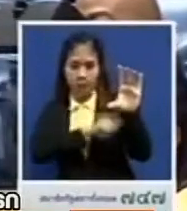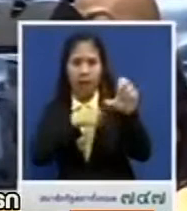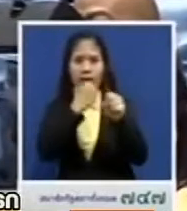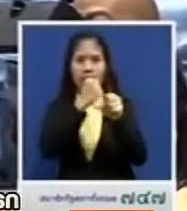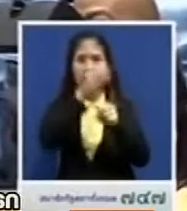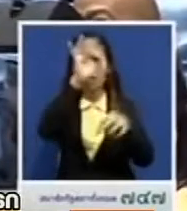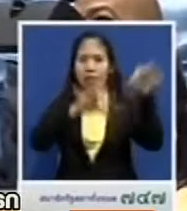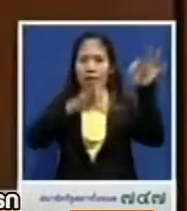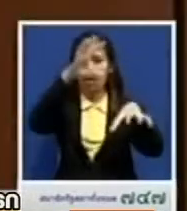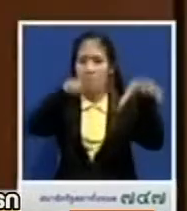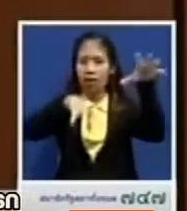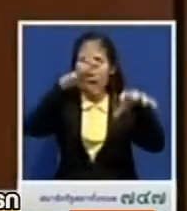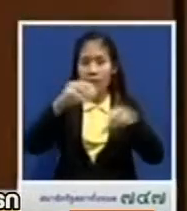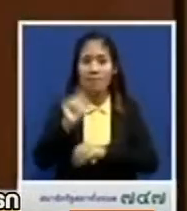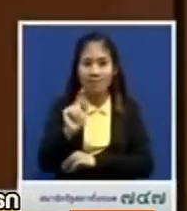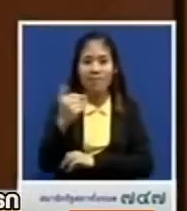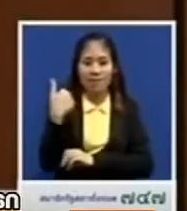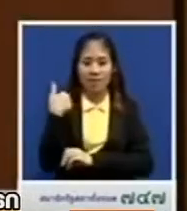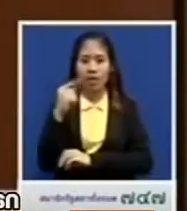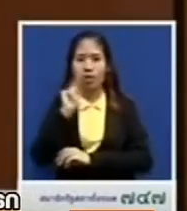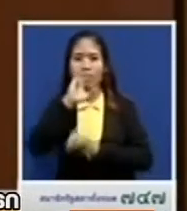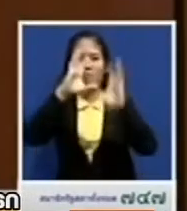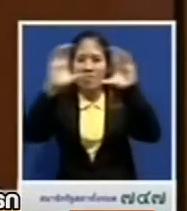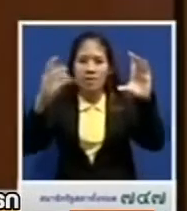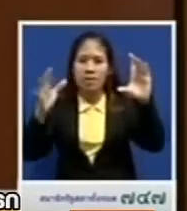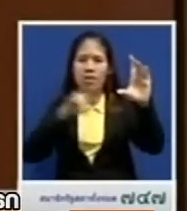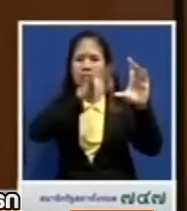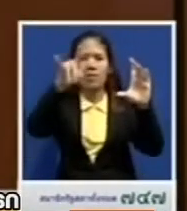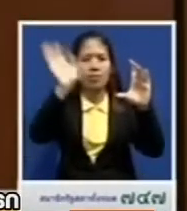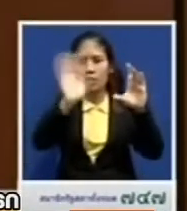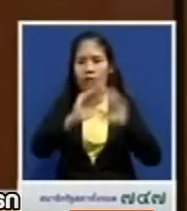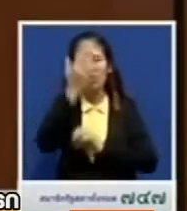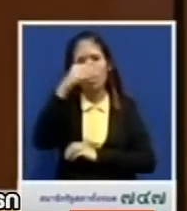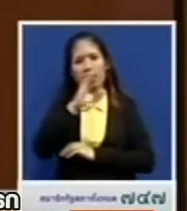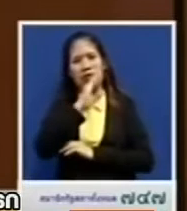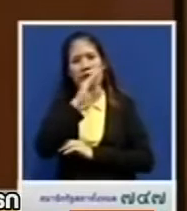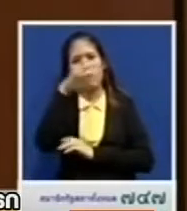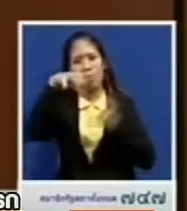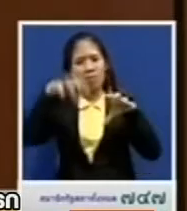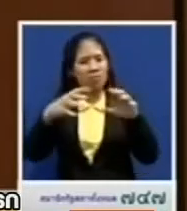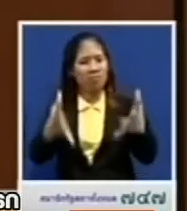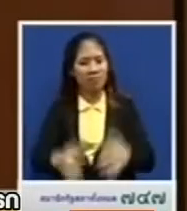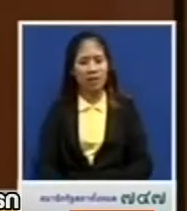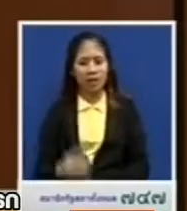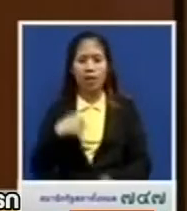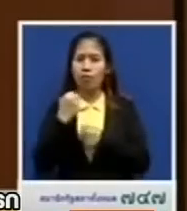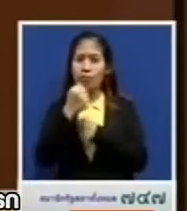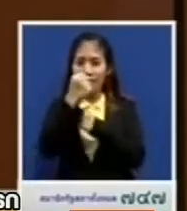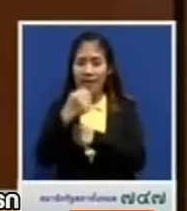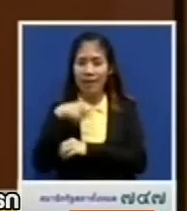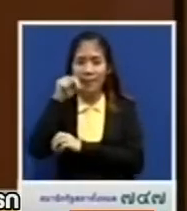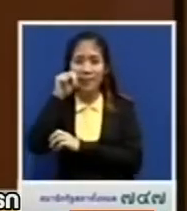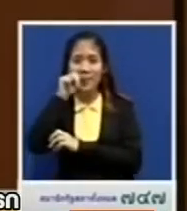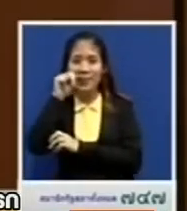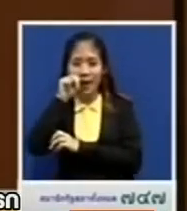ได้เลย เดี๋ยวเราดูวันที่2ต่อแล้วกันนะฮะ คือวันนี้ไปก็ตั้งคำถามกันไปว่าเอ๊ะดูแล้วได้อะไรบ้างนะคะให้เว